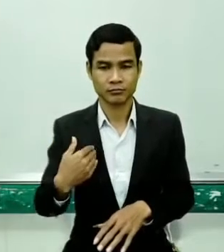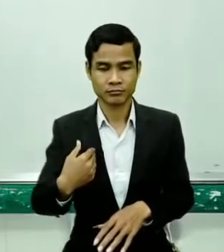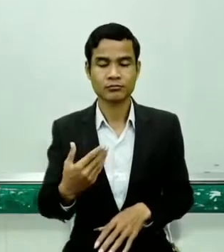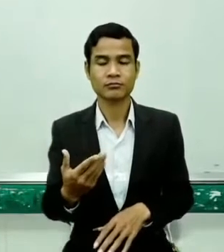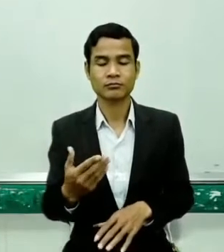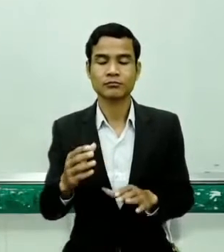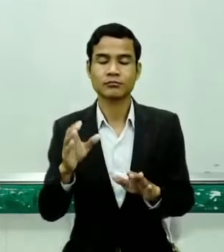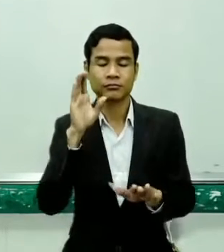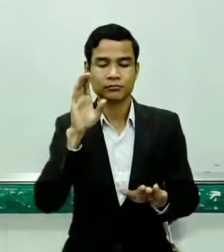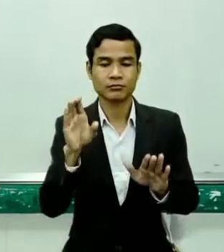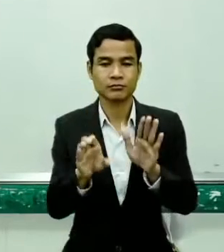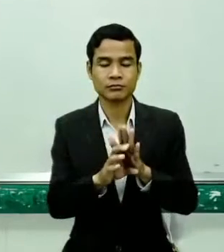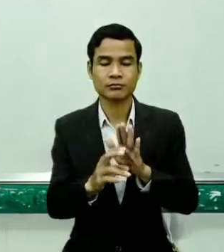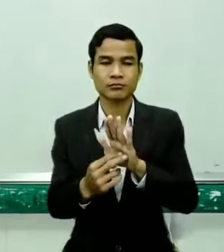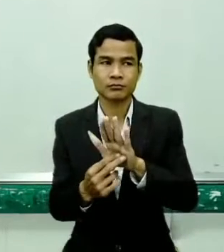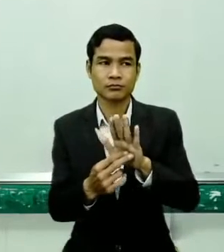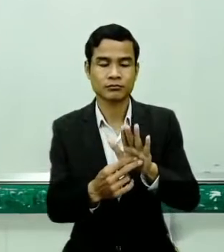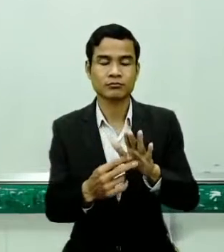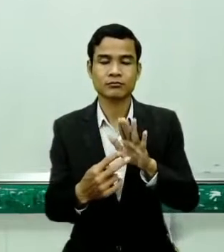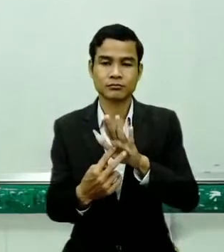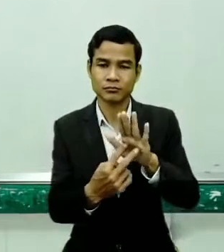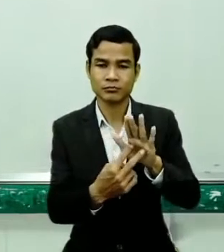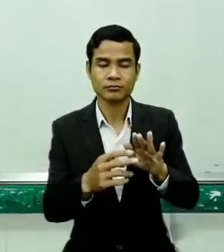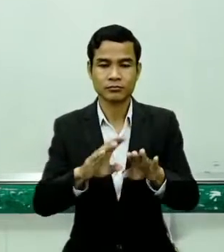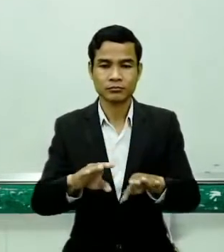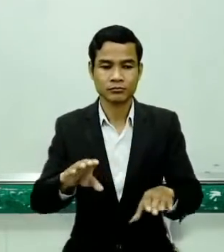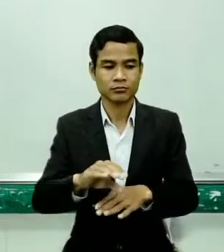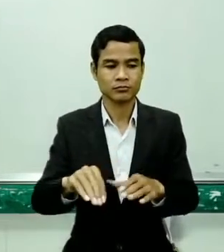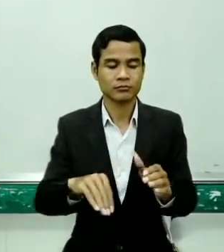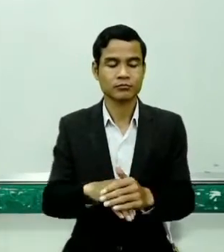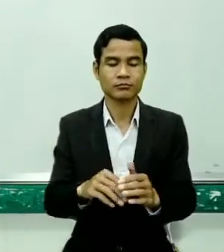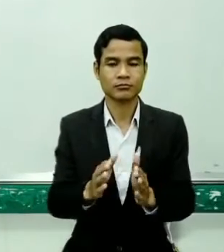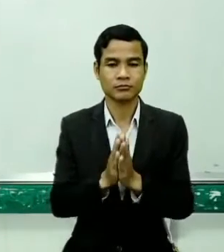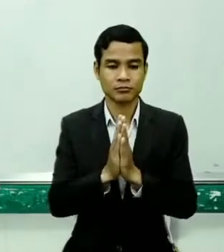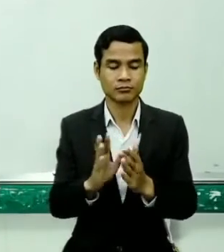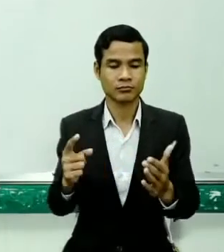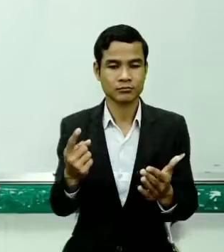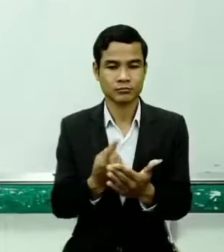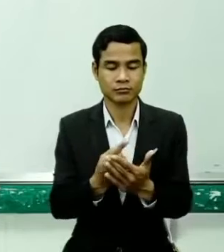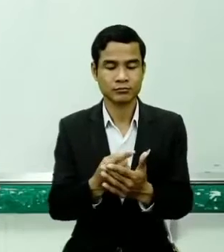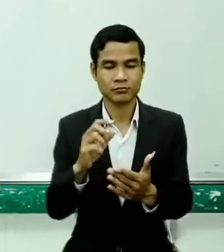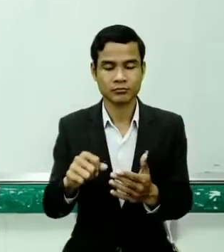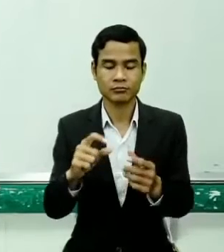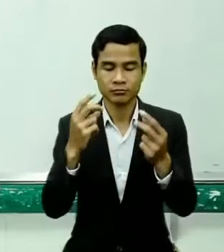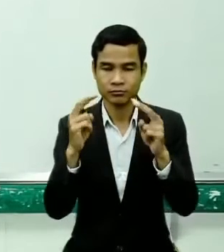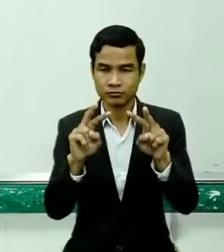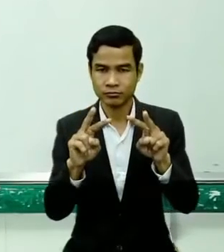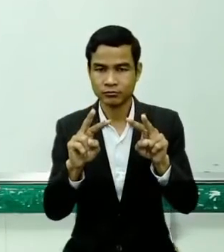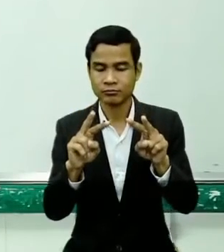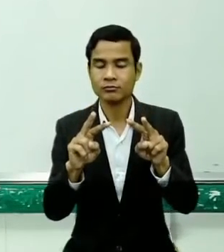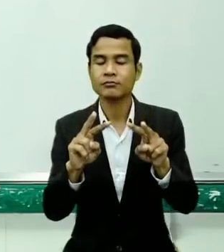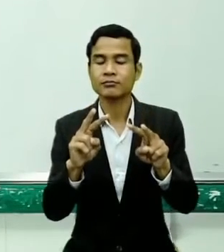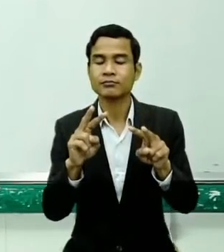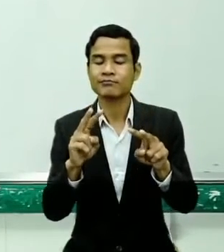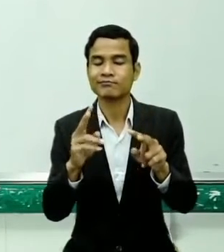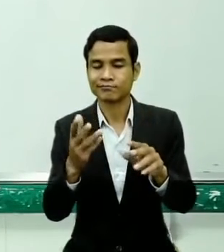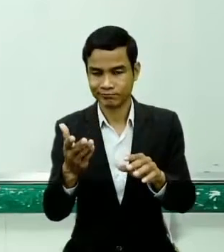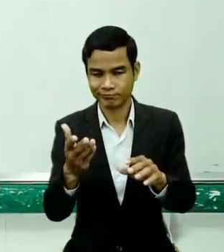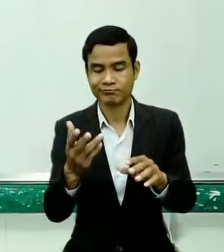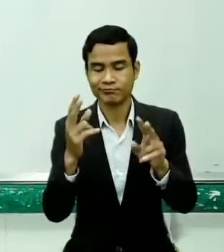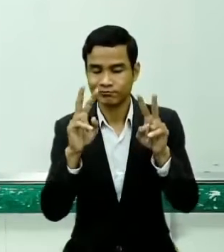chia rụp hiệp một bằng hai con đừng ngọt này được cho nét xong cho rúm bị nấn hơi nấn